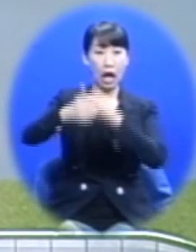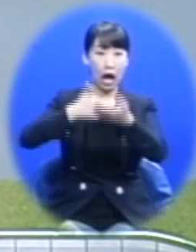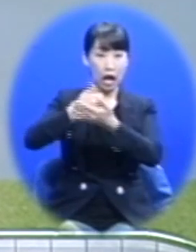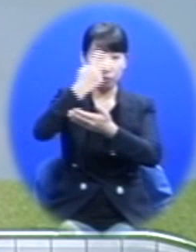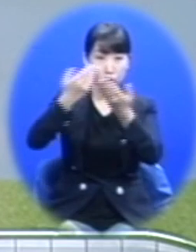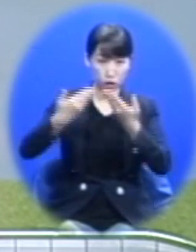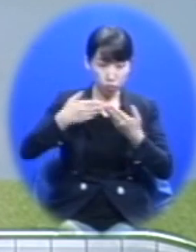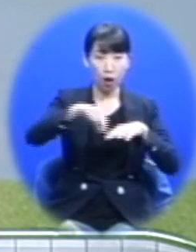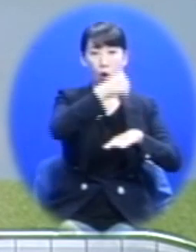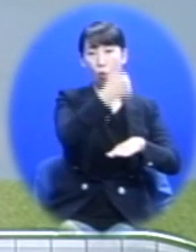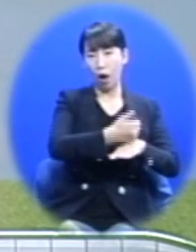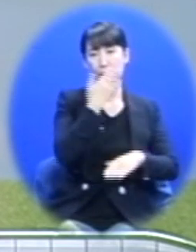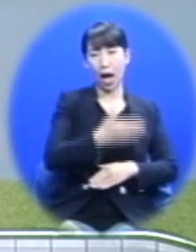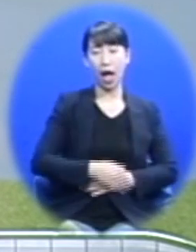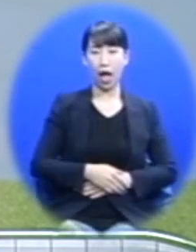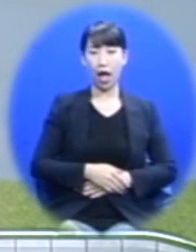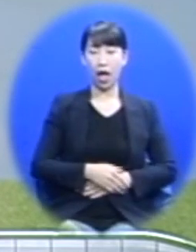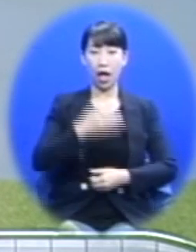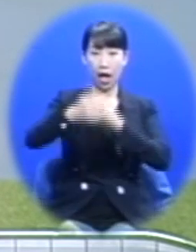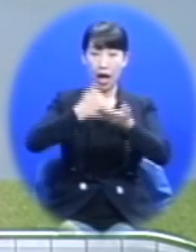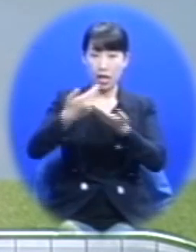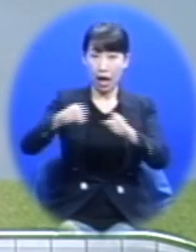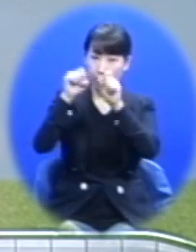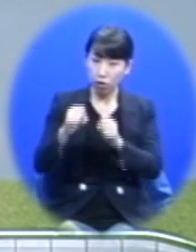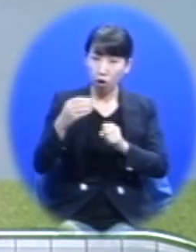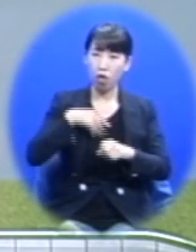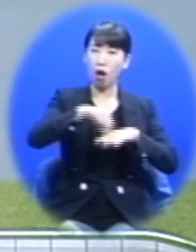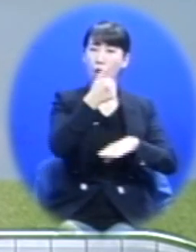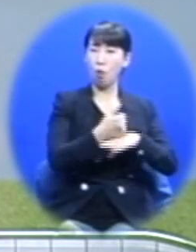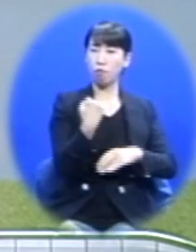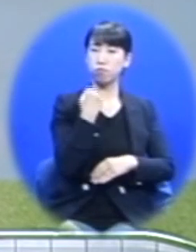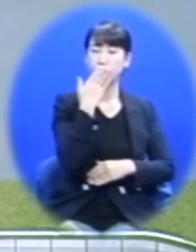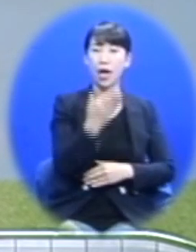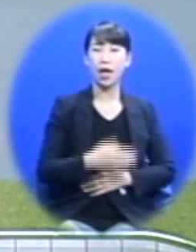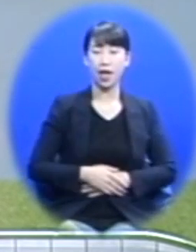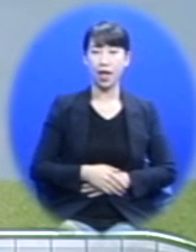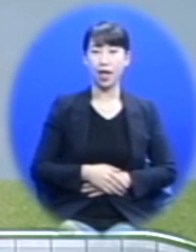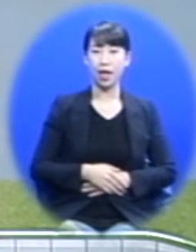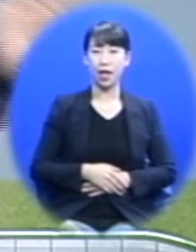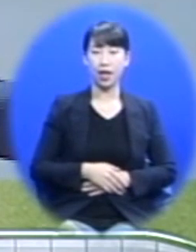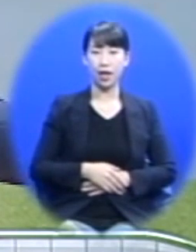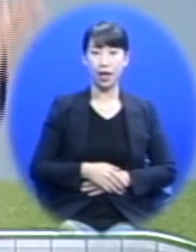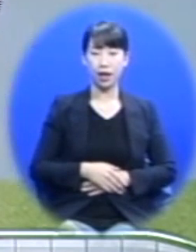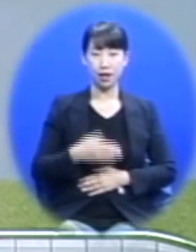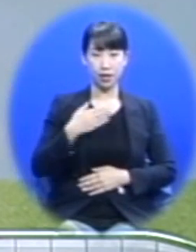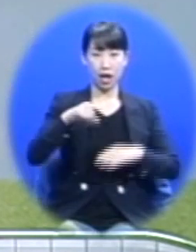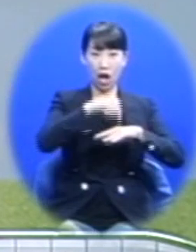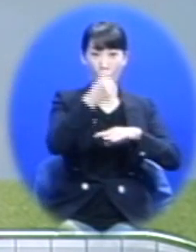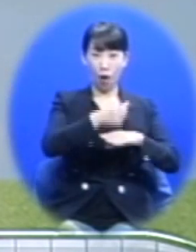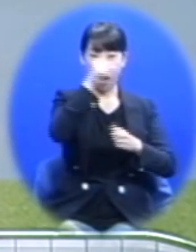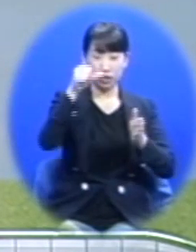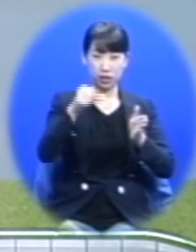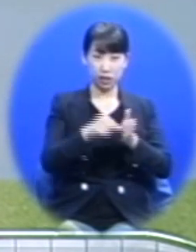왕인 거죠. 하나님이 함께 하셔야 그나마 왕인 것입니다. 왕의 세월을 오랫도록 지켜주실 분은